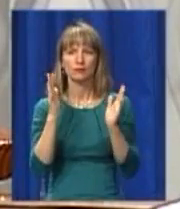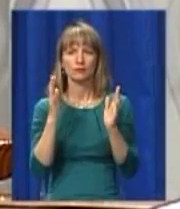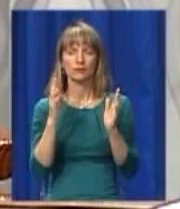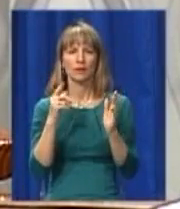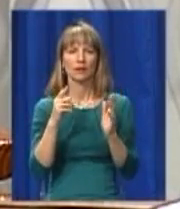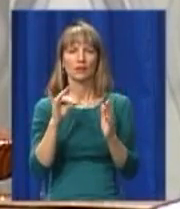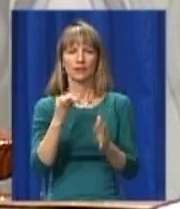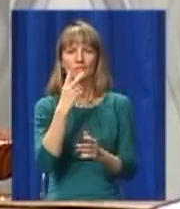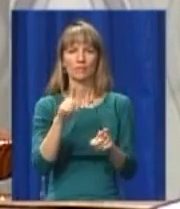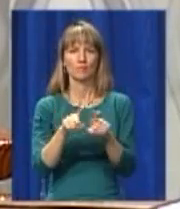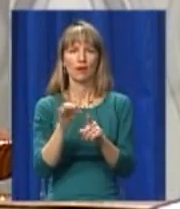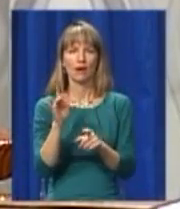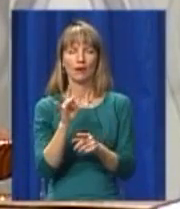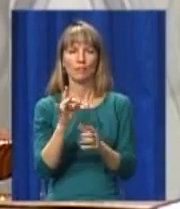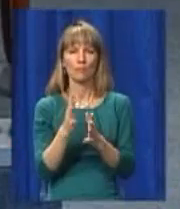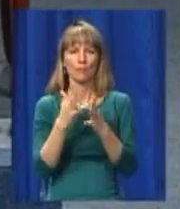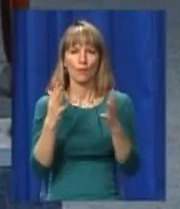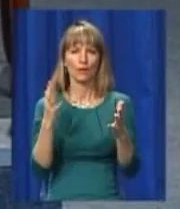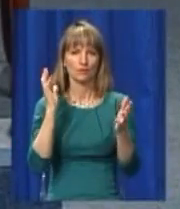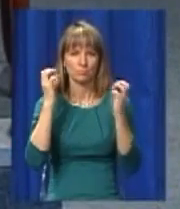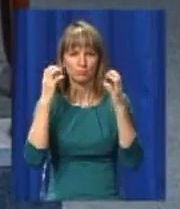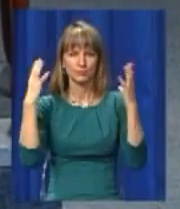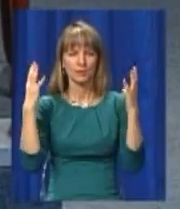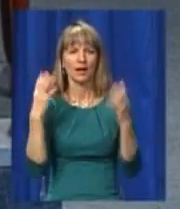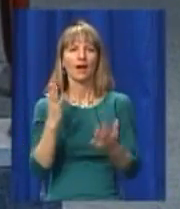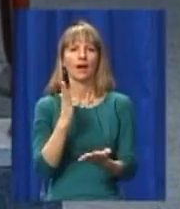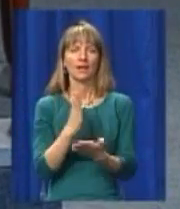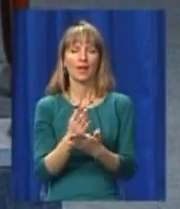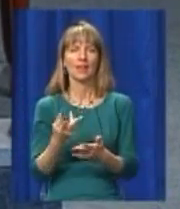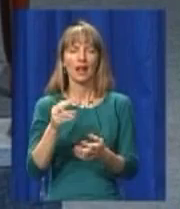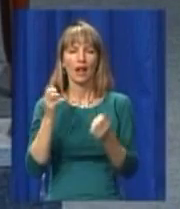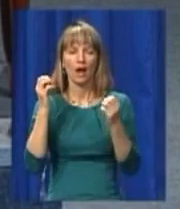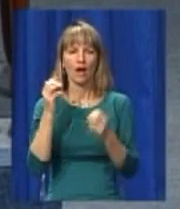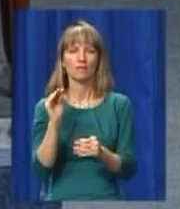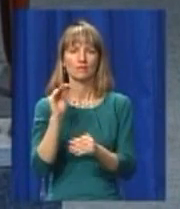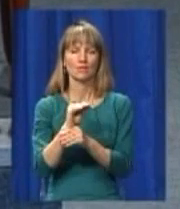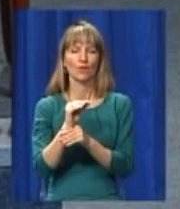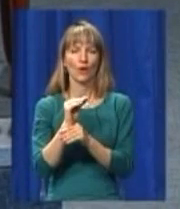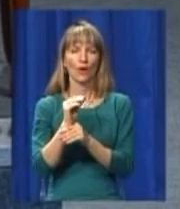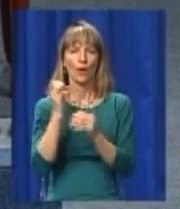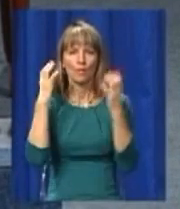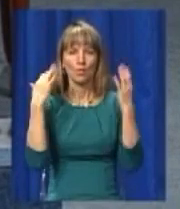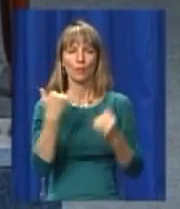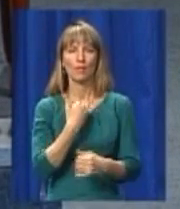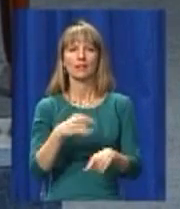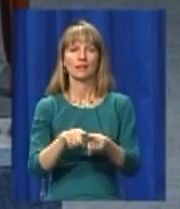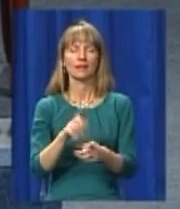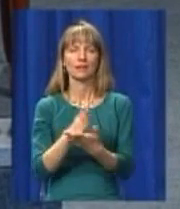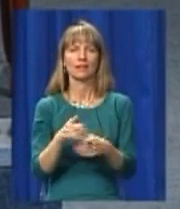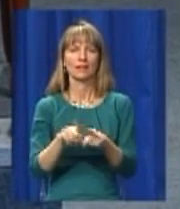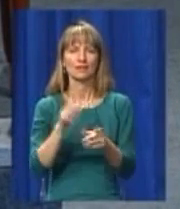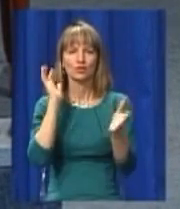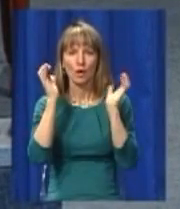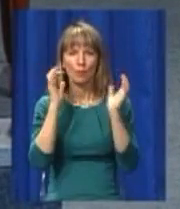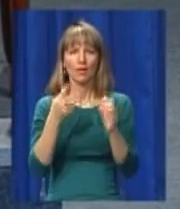у мене увеличуються волосы немножечко в об'ємі. А бувають такі шампуні, да, для об'єму, я з тобою згідна. Ну, у мене також є такий шампунь для об'єму,